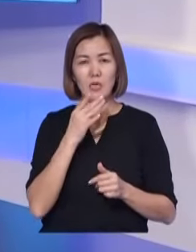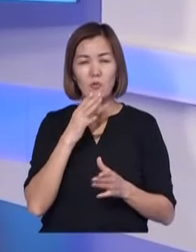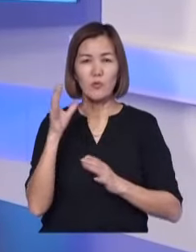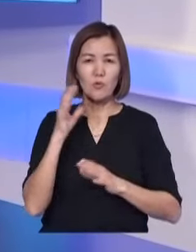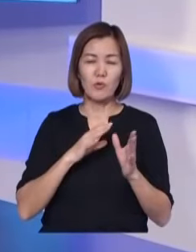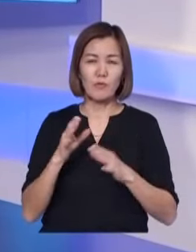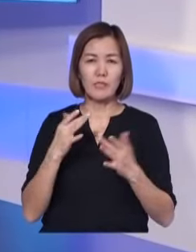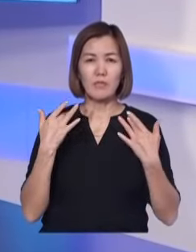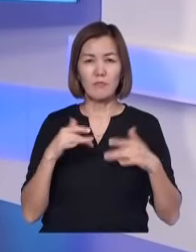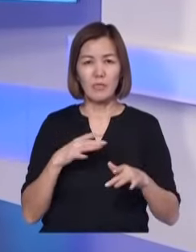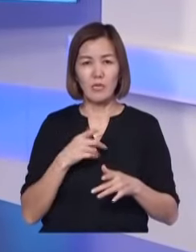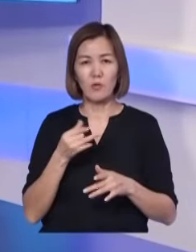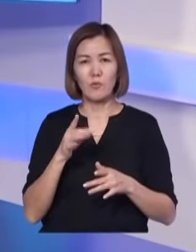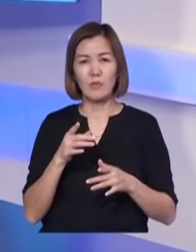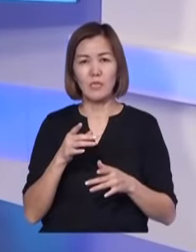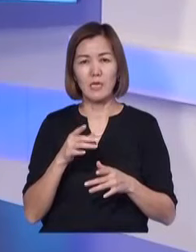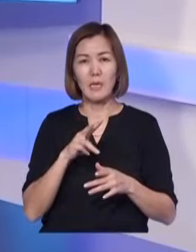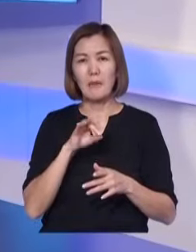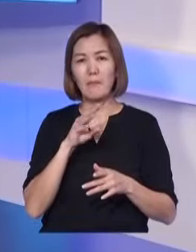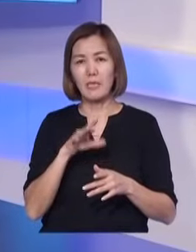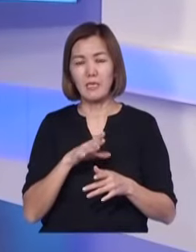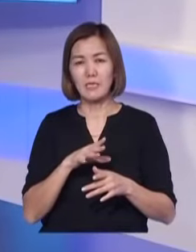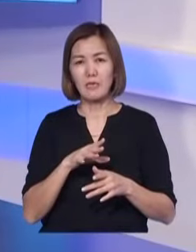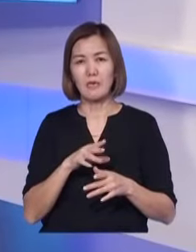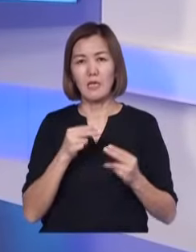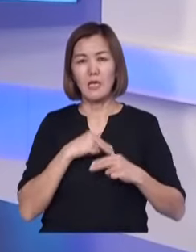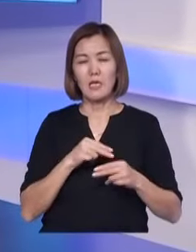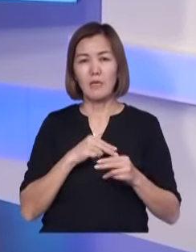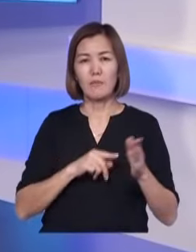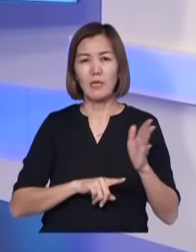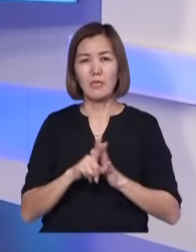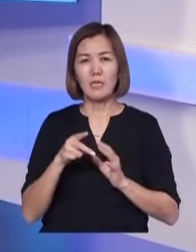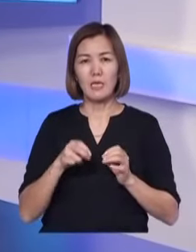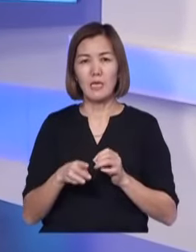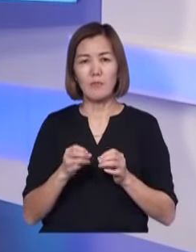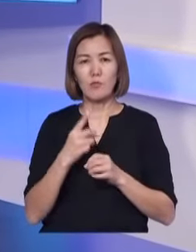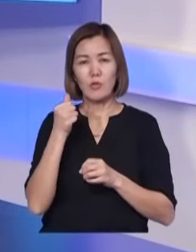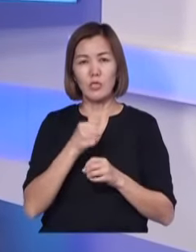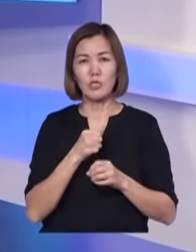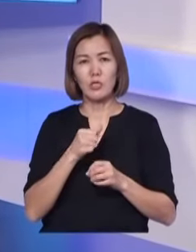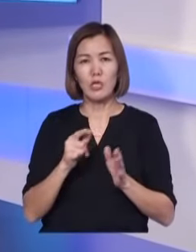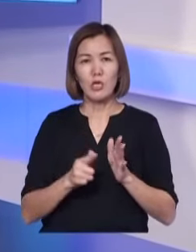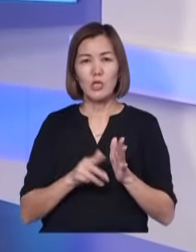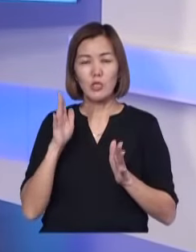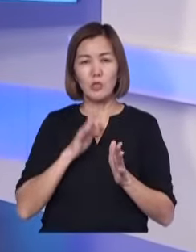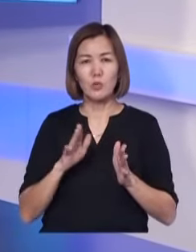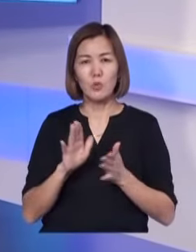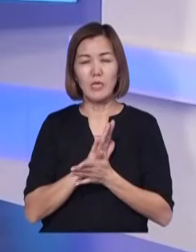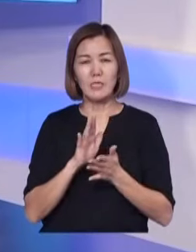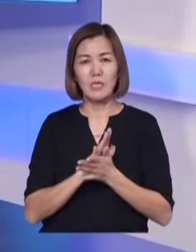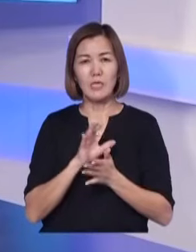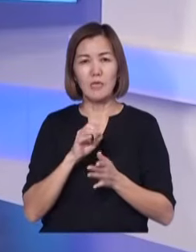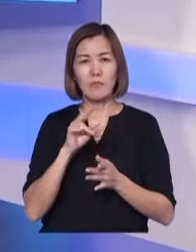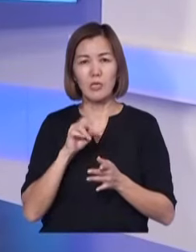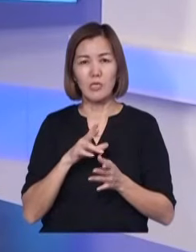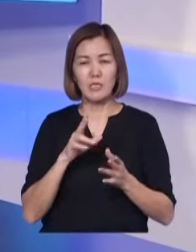университетін бітірген, гуманитарлық ғылымдардың магистрі. Еңбек жолын 2012 жылы Алматы облысының Жетісу газетінің Еңбекші Қазақ ауданындағы